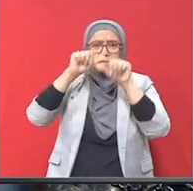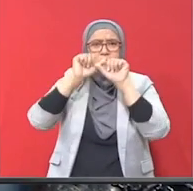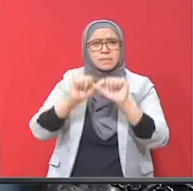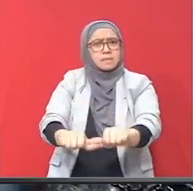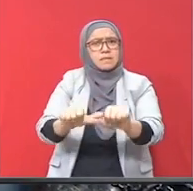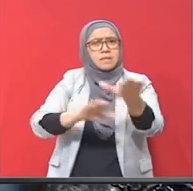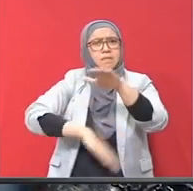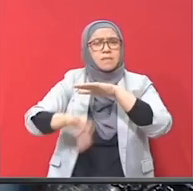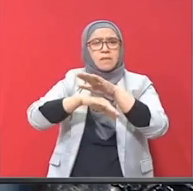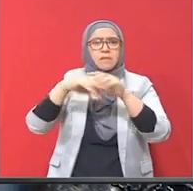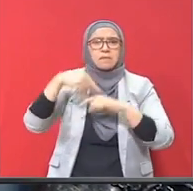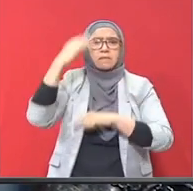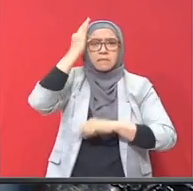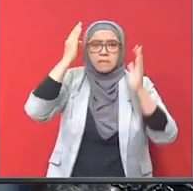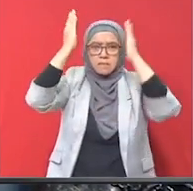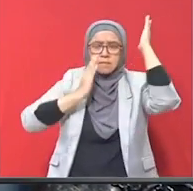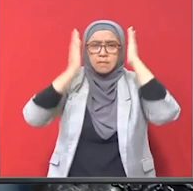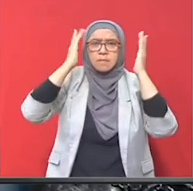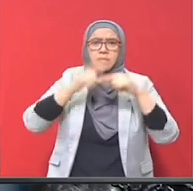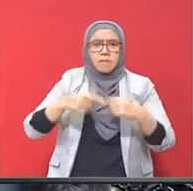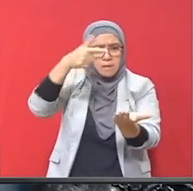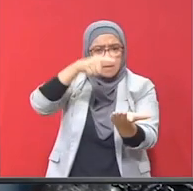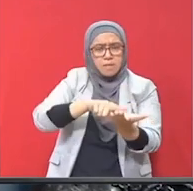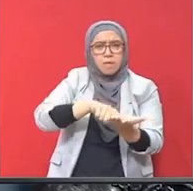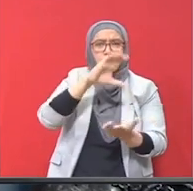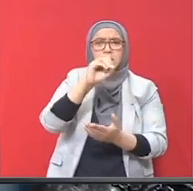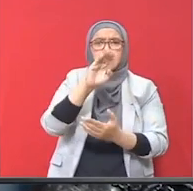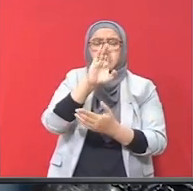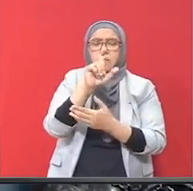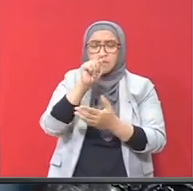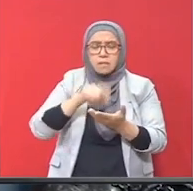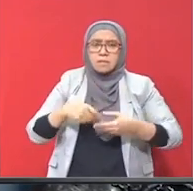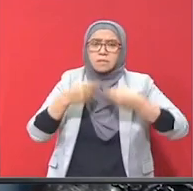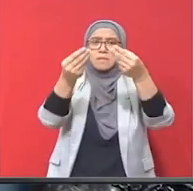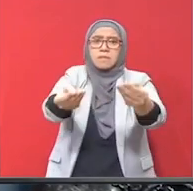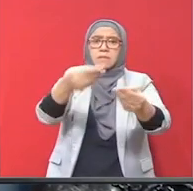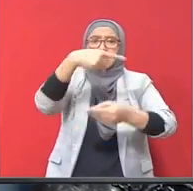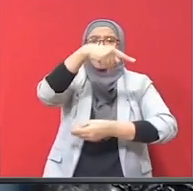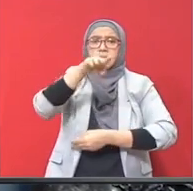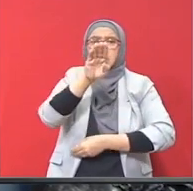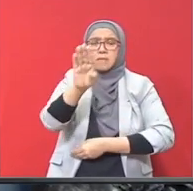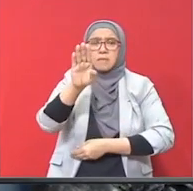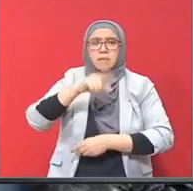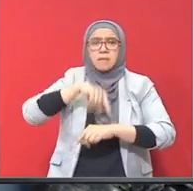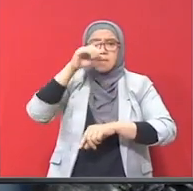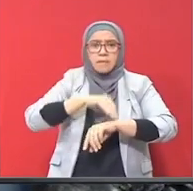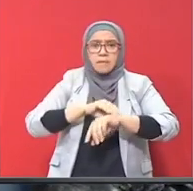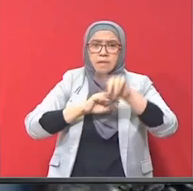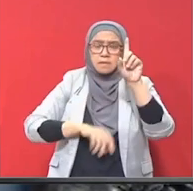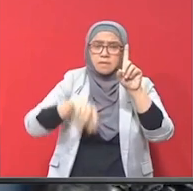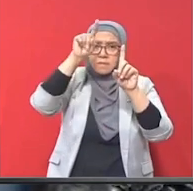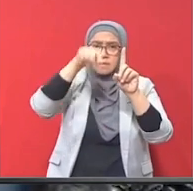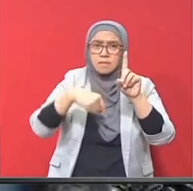persekutuan Malaysia laporan suruhanjaya kobot telah dikemukakan kepada pertubuhan bangsa-bangsa bersatu PBB pada satu